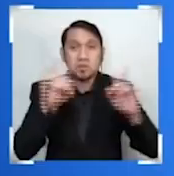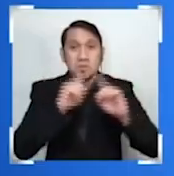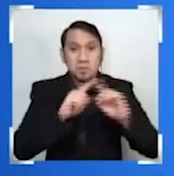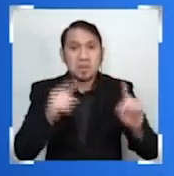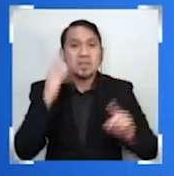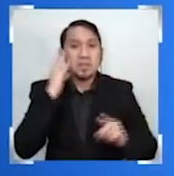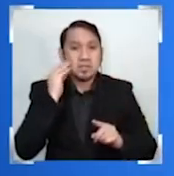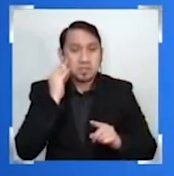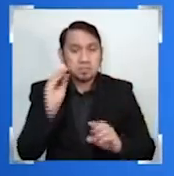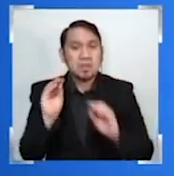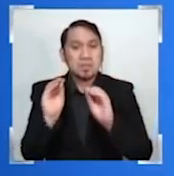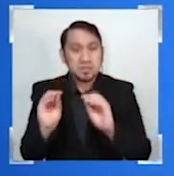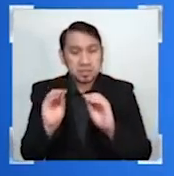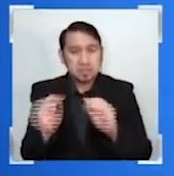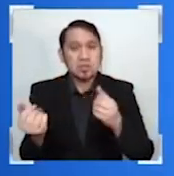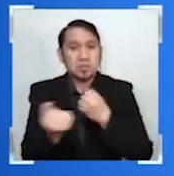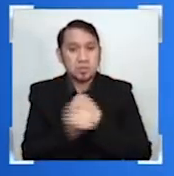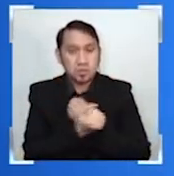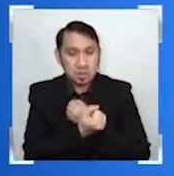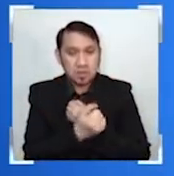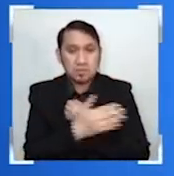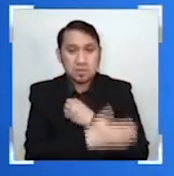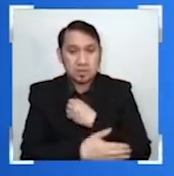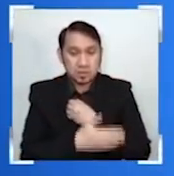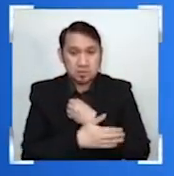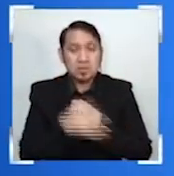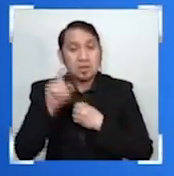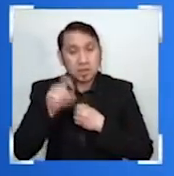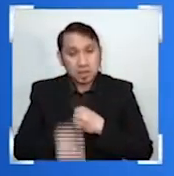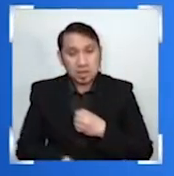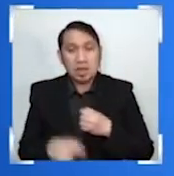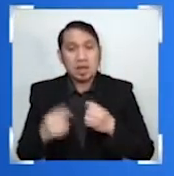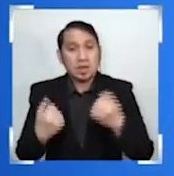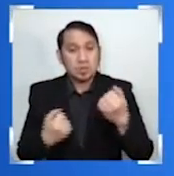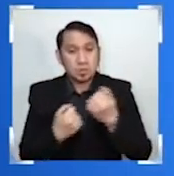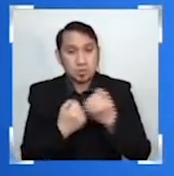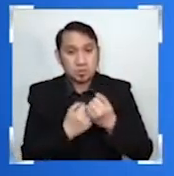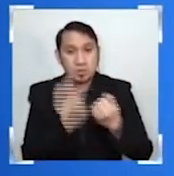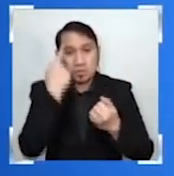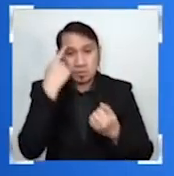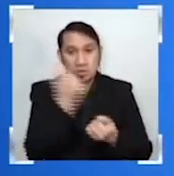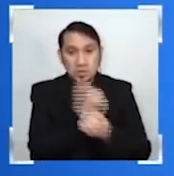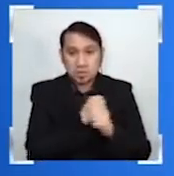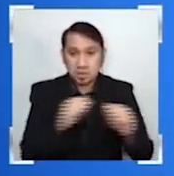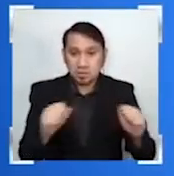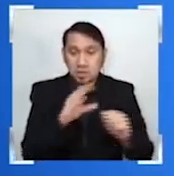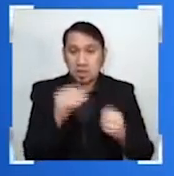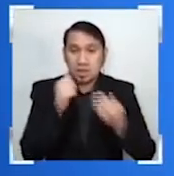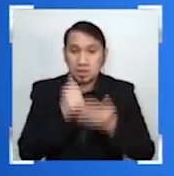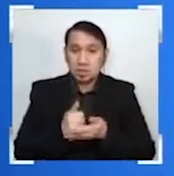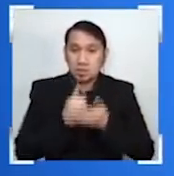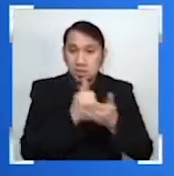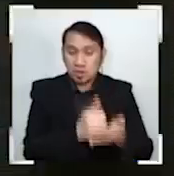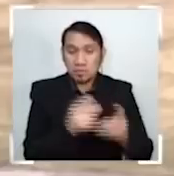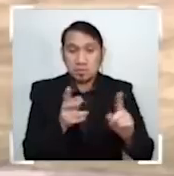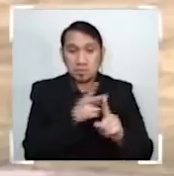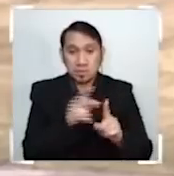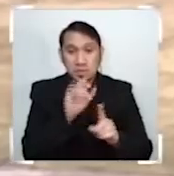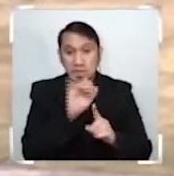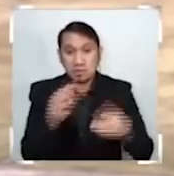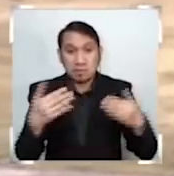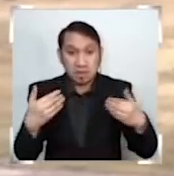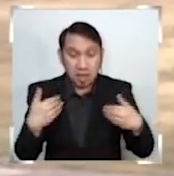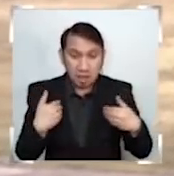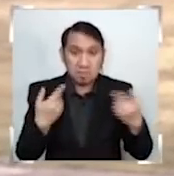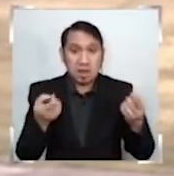daw ng pagmamahal sa bayan at para maging katuwang sila sa rescue operations at pagtulong sa mga biktima kapag may sakuna.